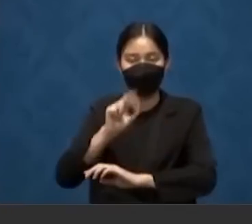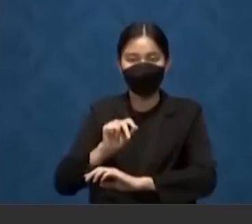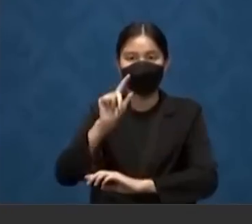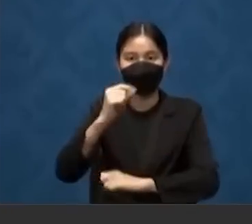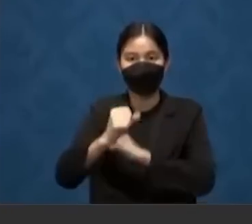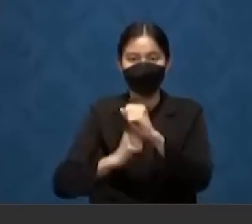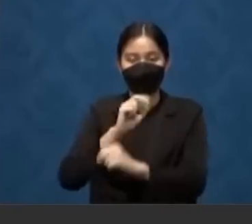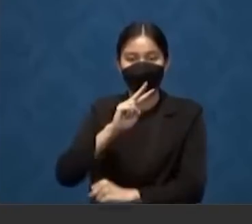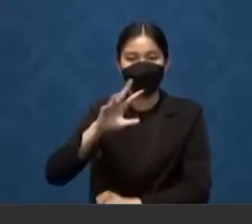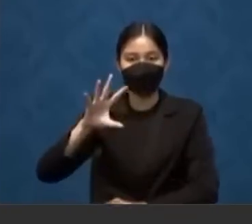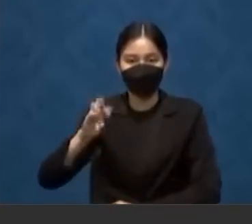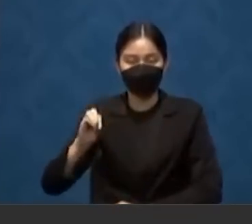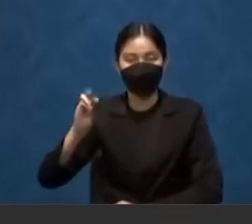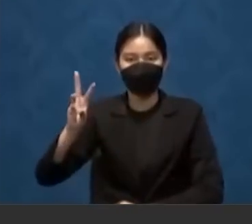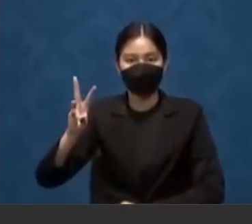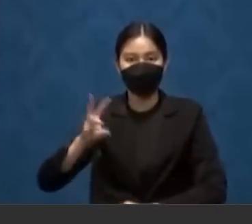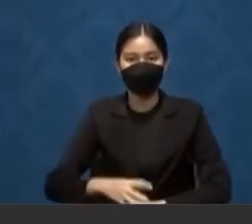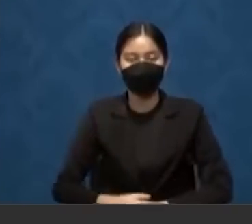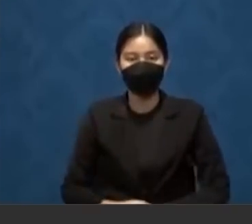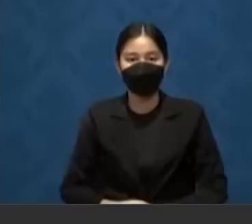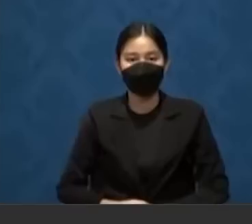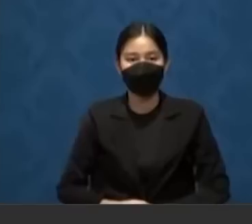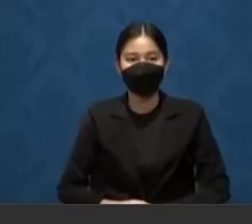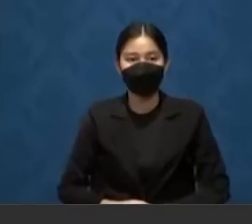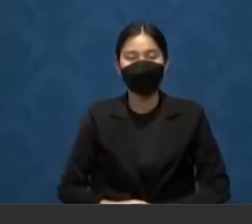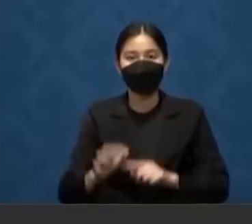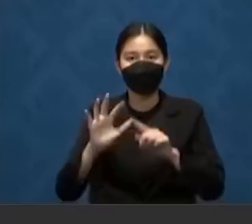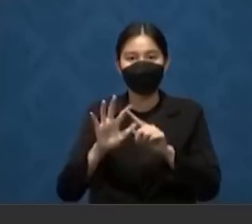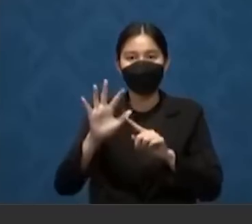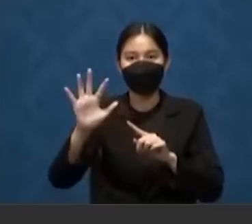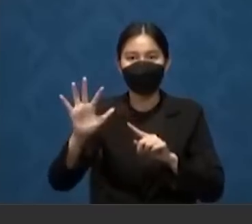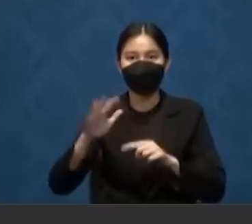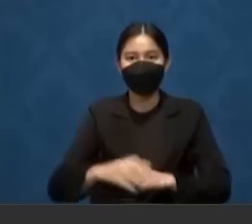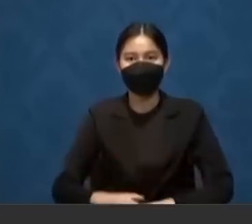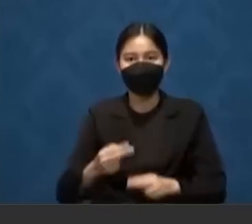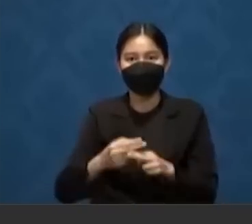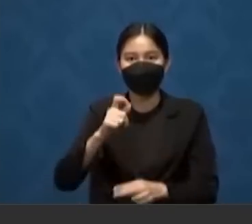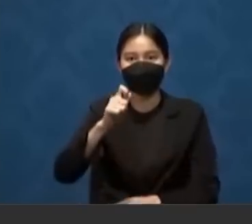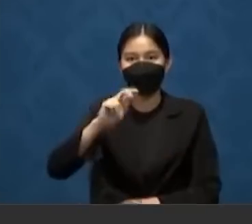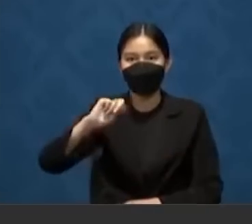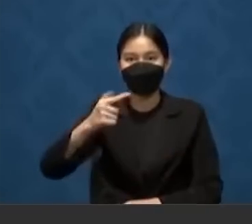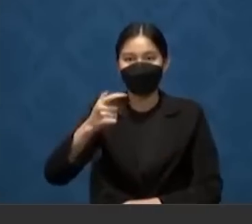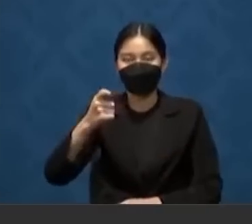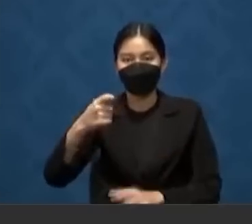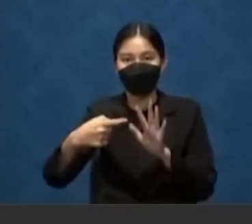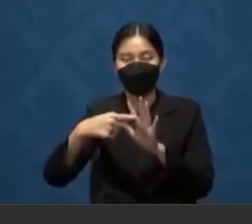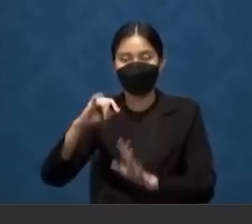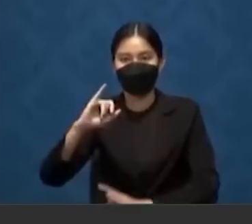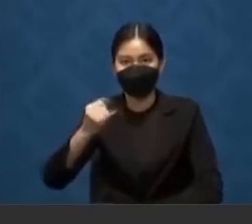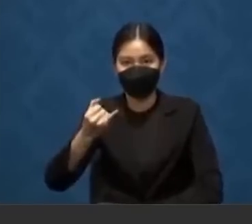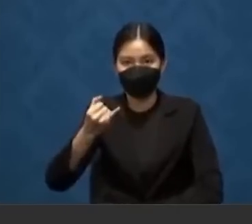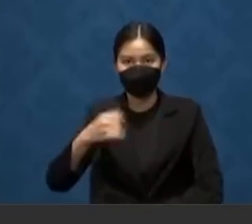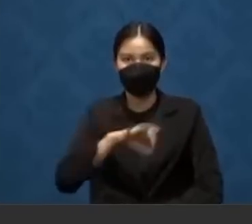31 ม. 2665. ในวงอาจ วงประยูน